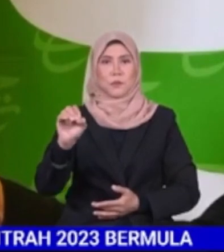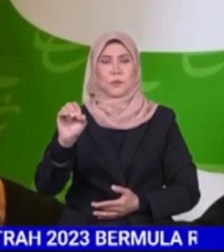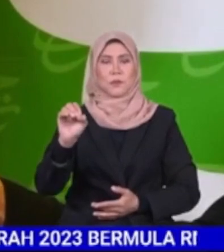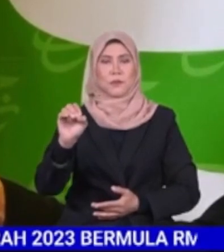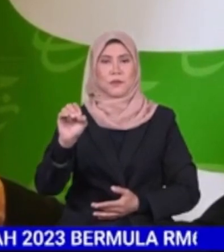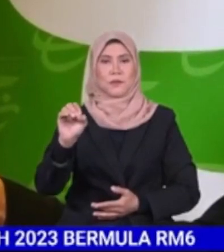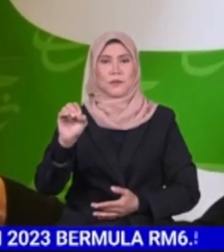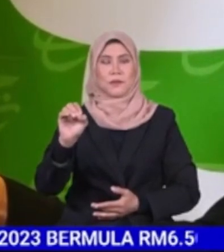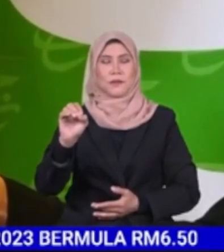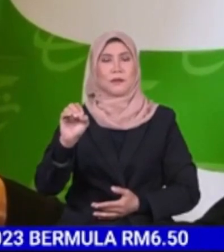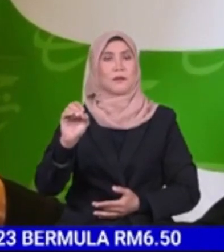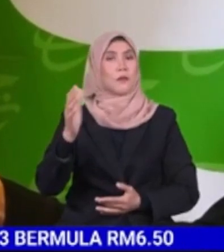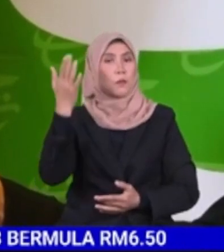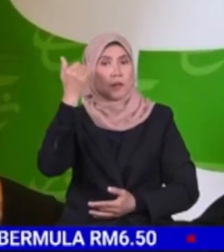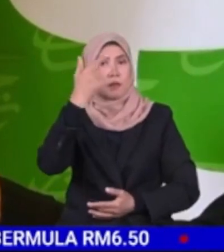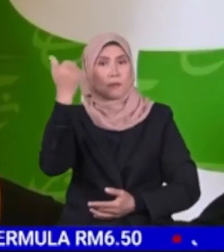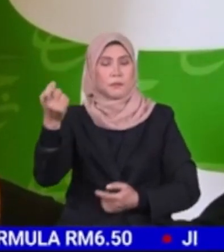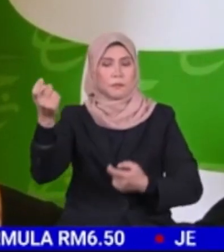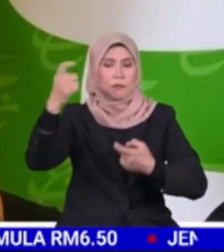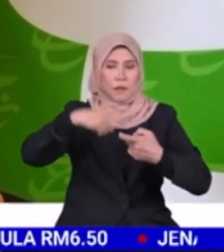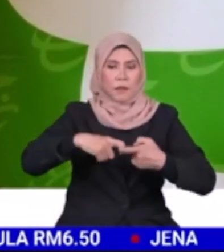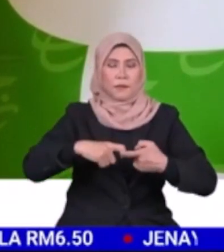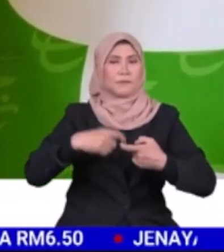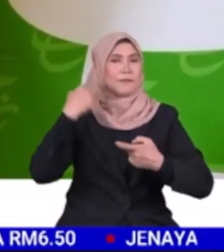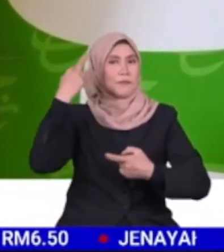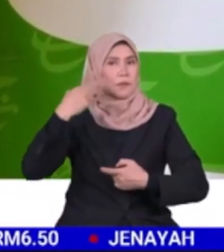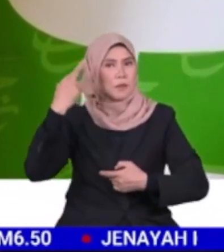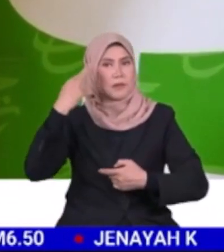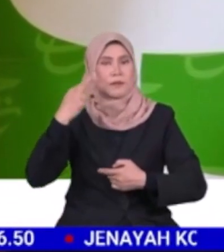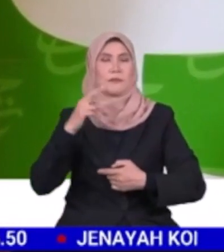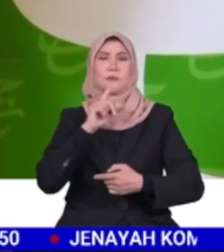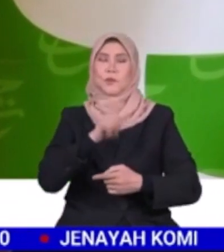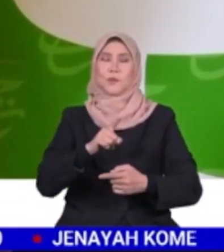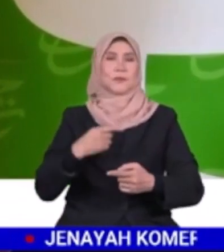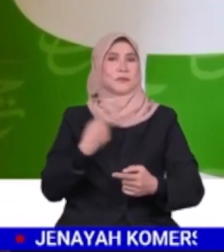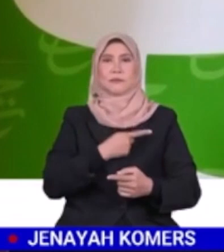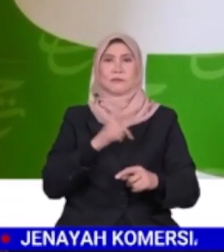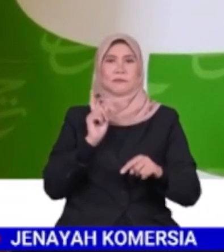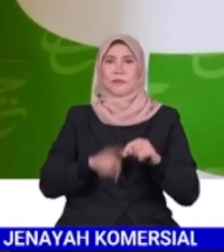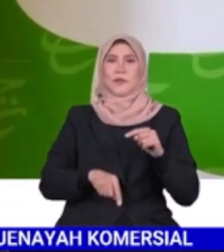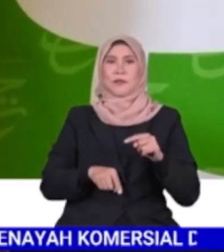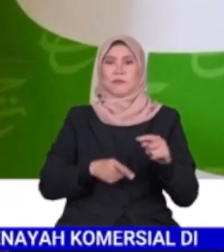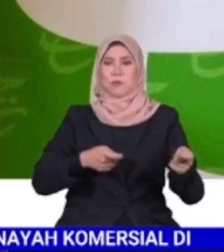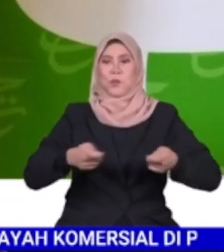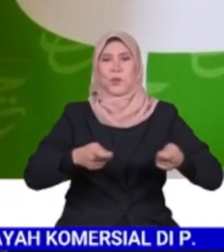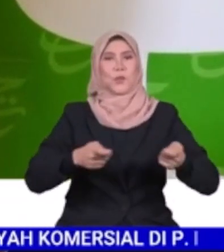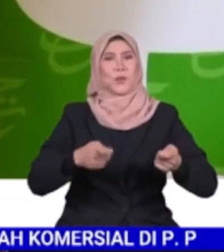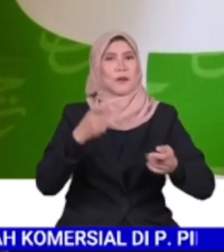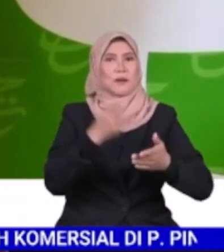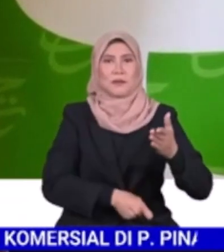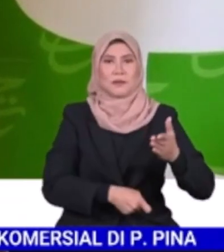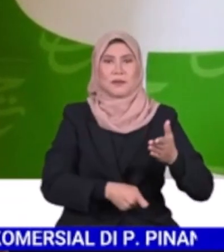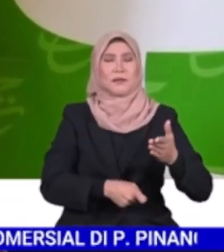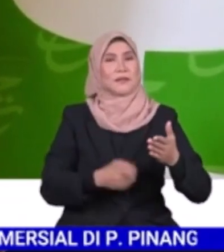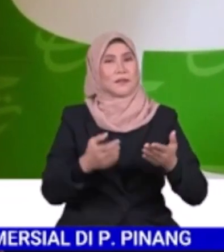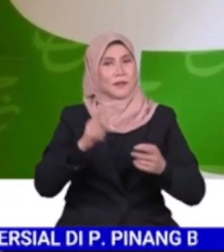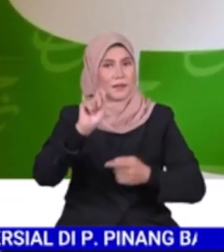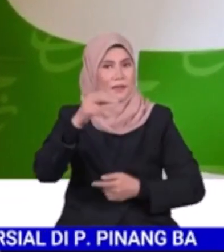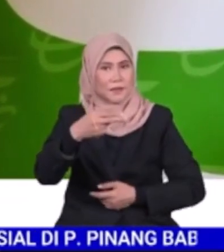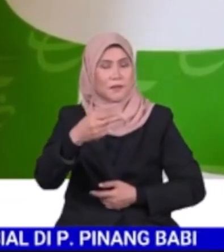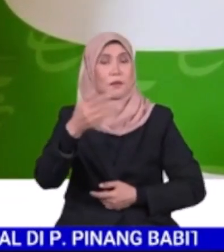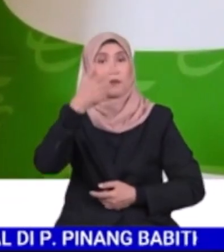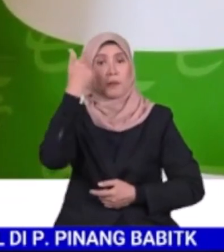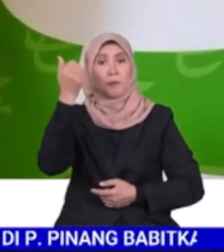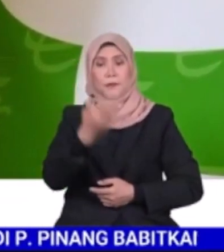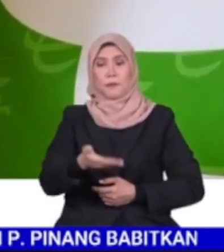dan ini adalah berkaitan dengan beberapa faktor-faktor yang memang di luar kawaran tamu haji ya diantaranya ialah ada segi